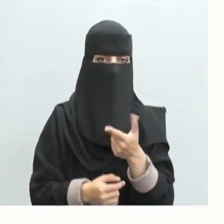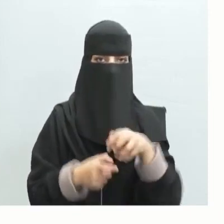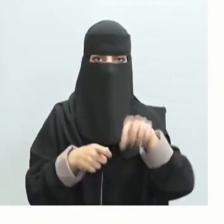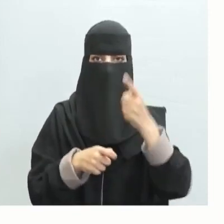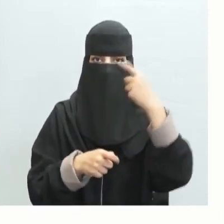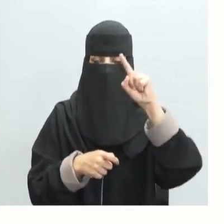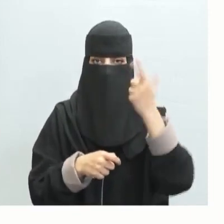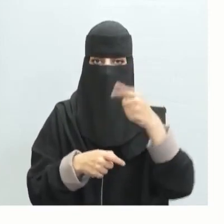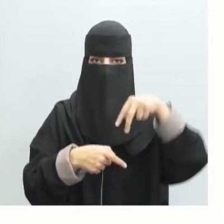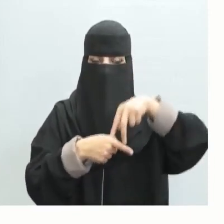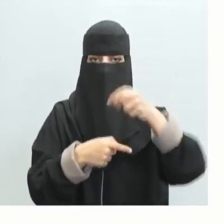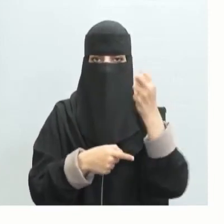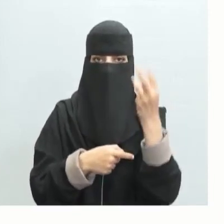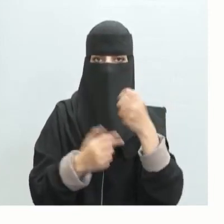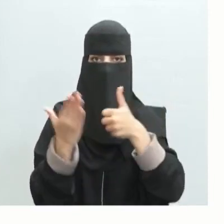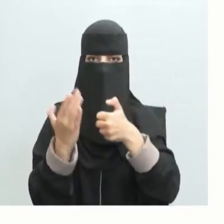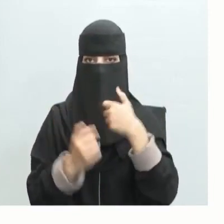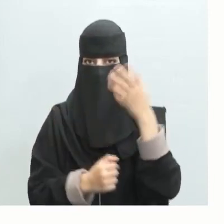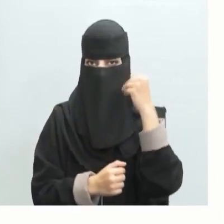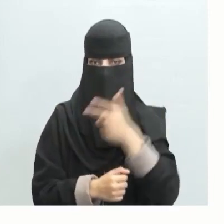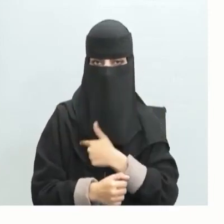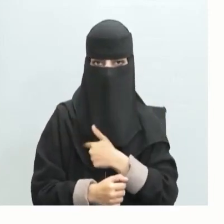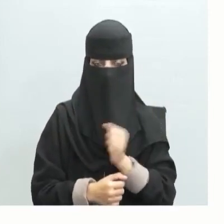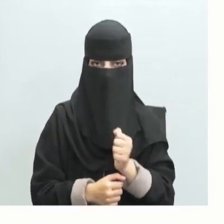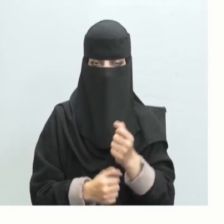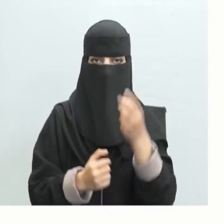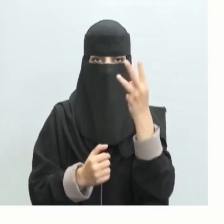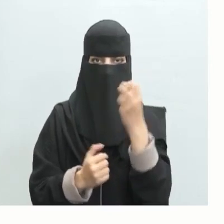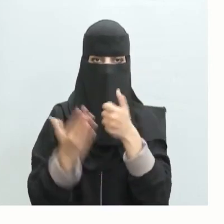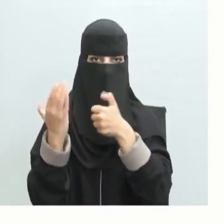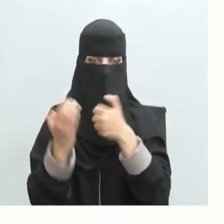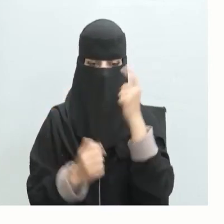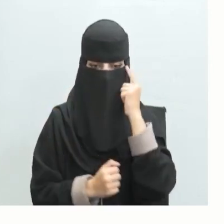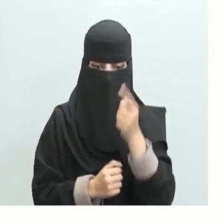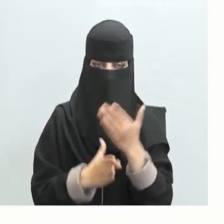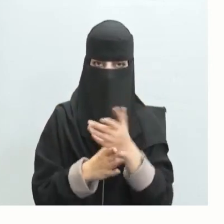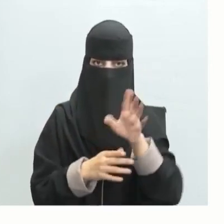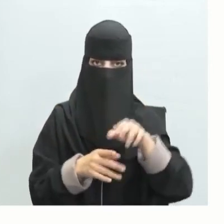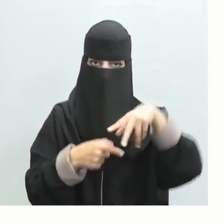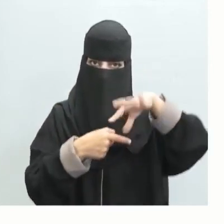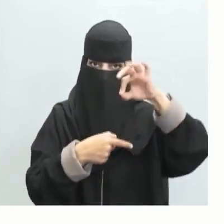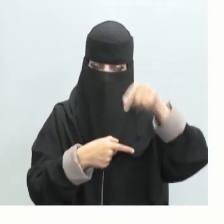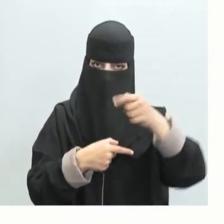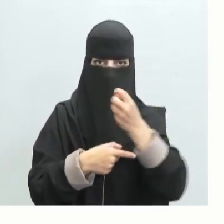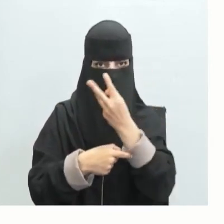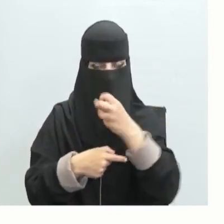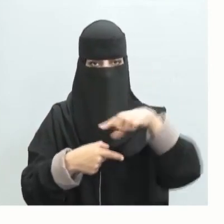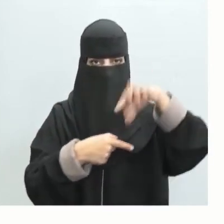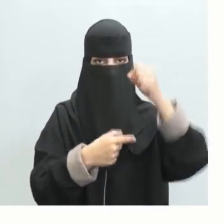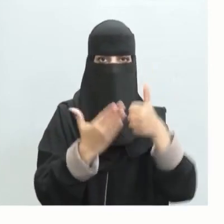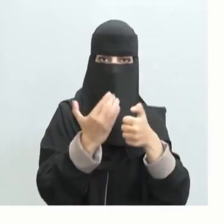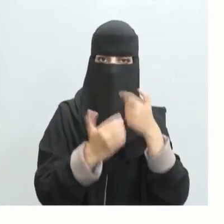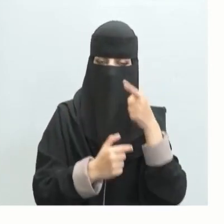المتوسطه المثلث اليني سيني سميناه مثلث يني 6ي اي ان فيه زاويه 30 وزاويه